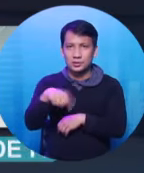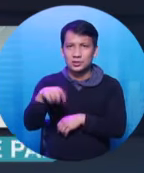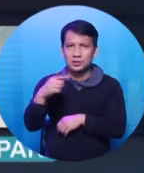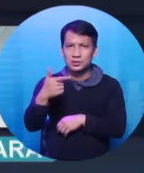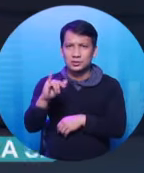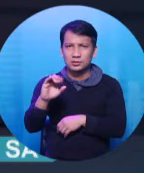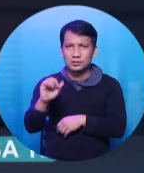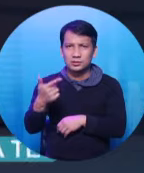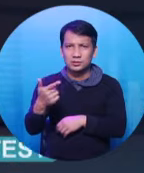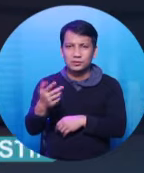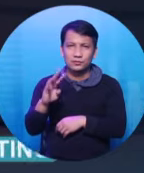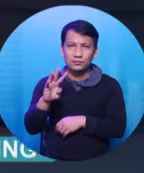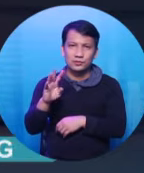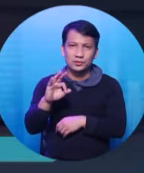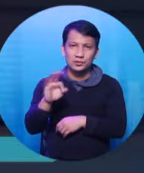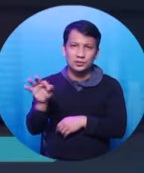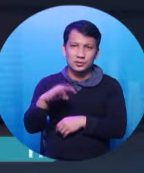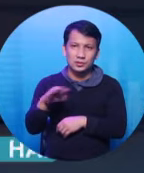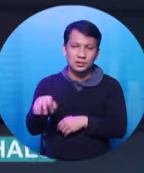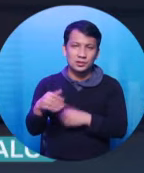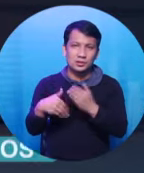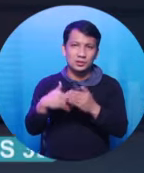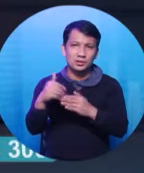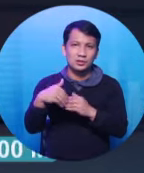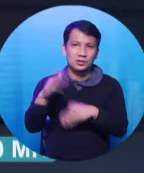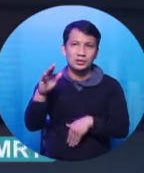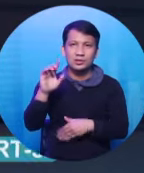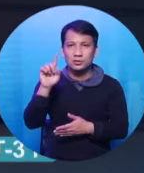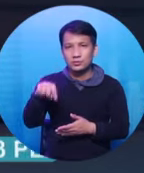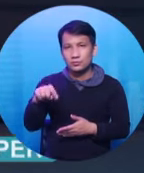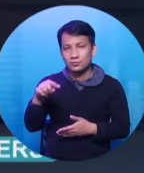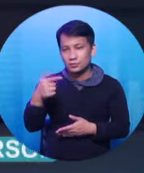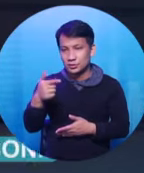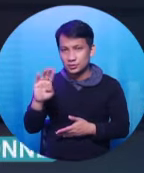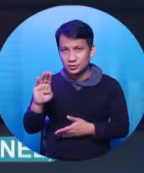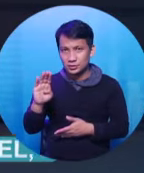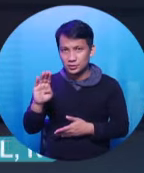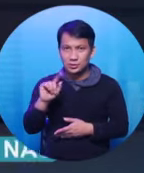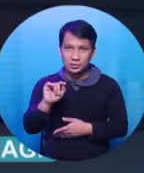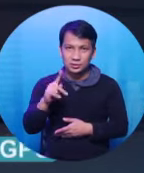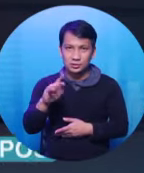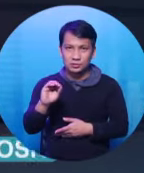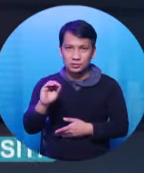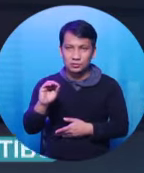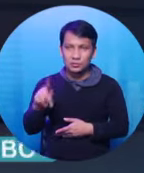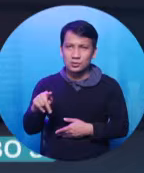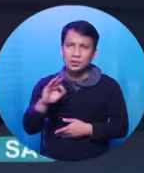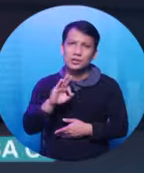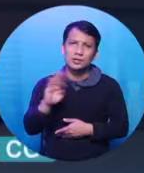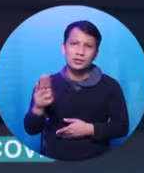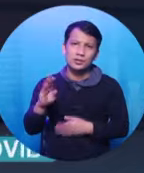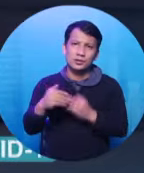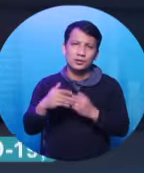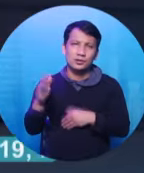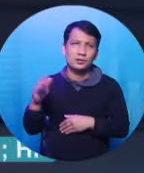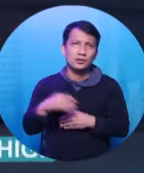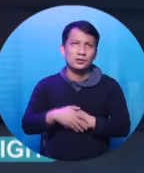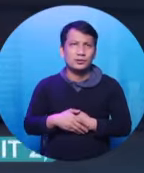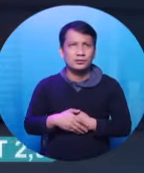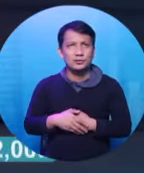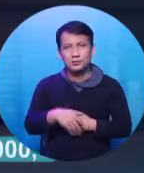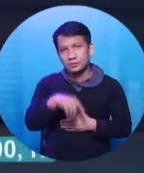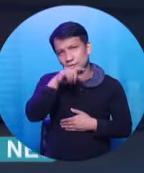stories 499. At may dagdag pa yan. 1 gig para sa TikTok, Facebook, Instagram at Twitter.